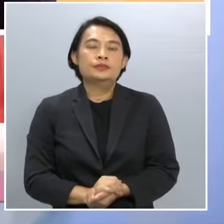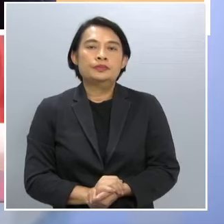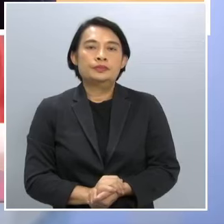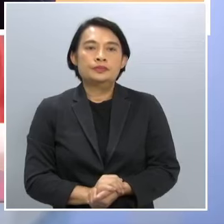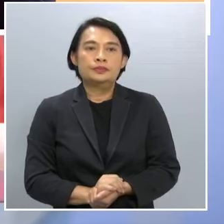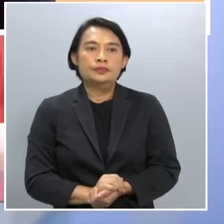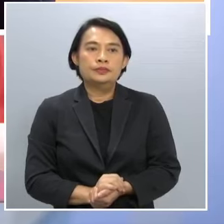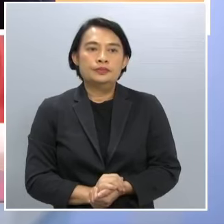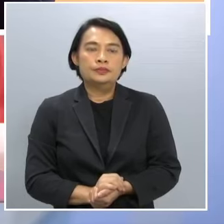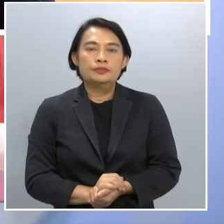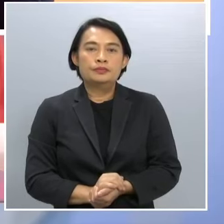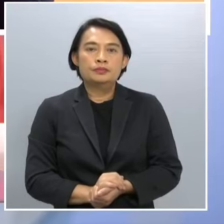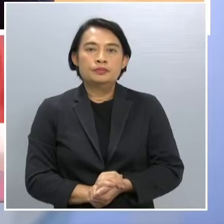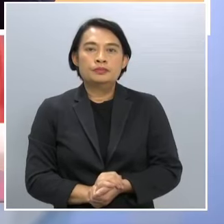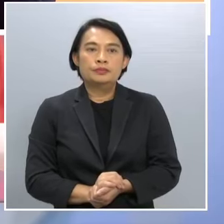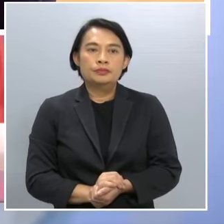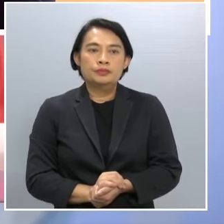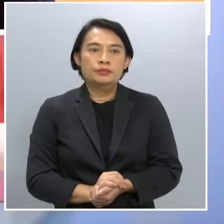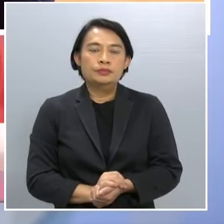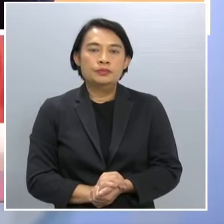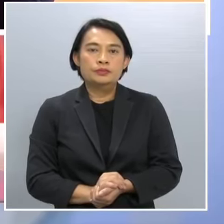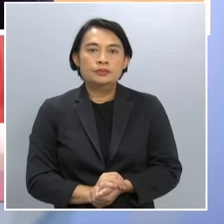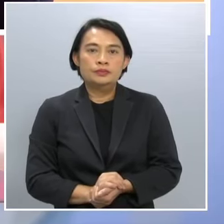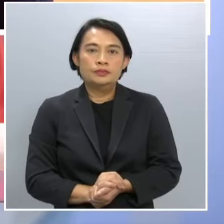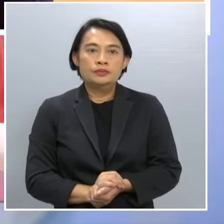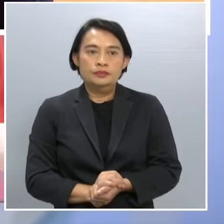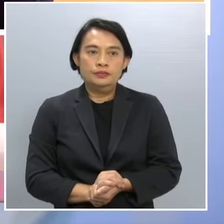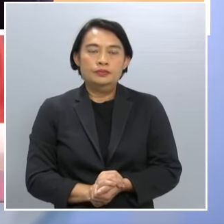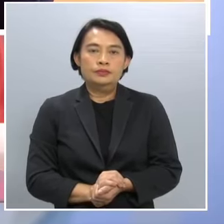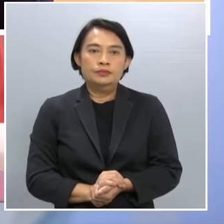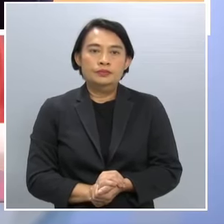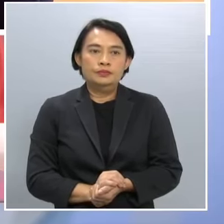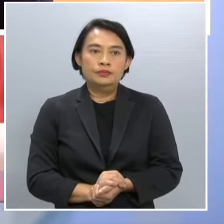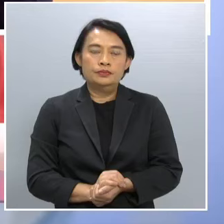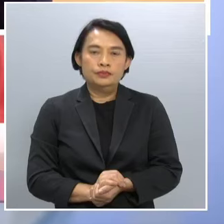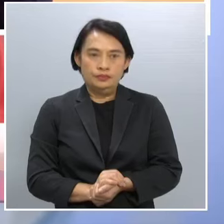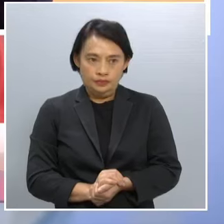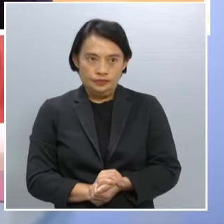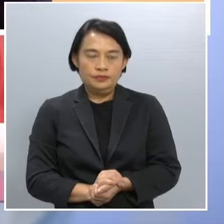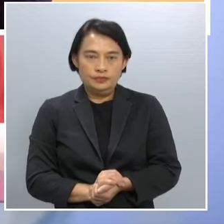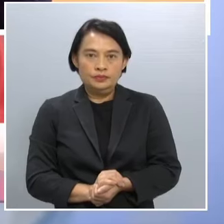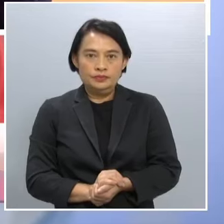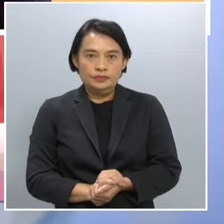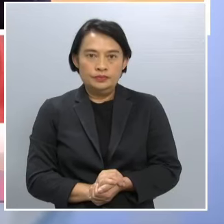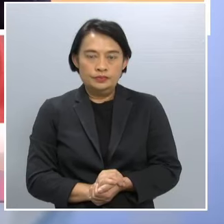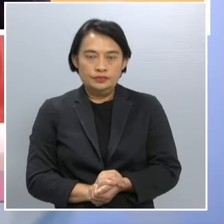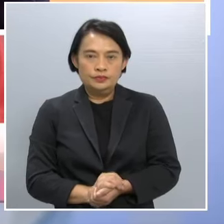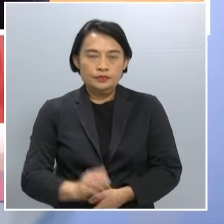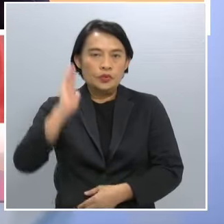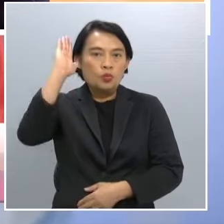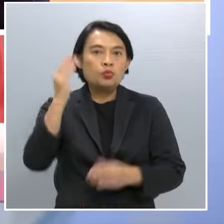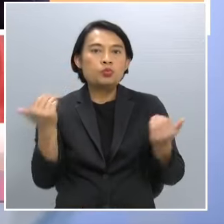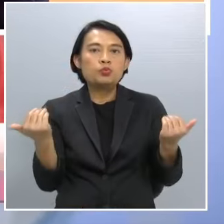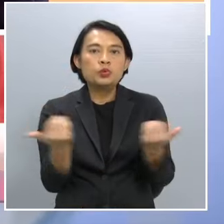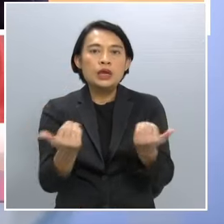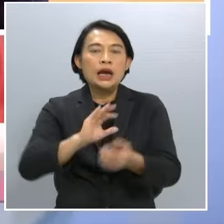สมเด็จพระเจ้าลูกเธอนะครับเจ้าฟ้าทีบังกรท่านได้พระราชทาน